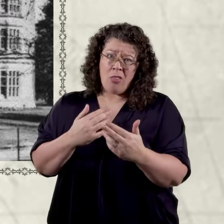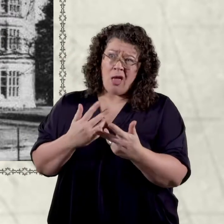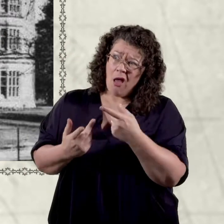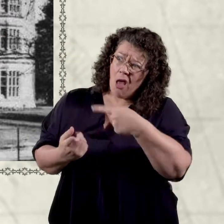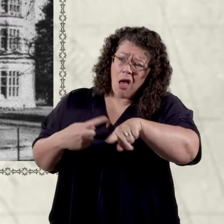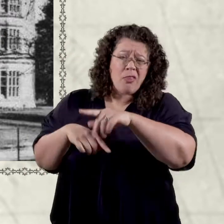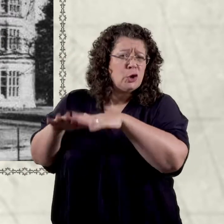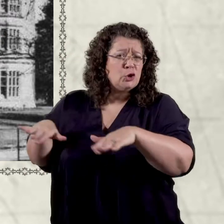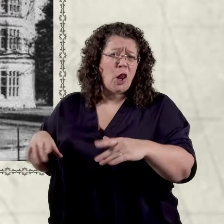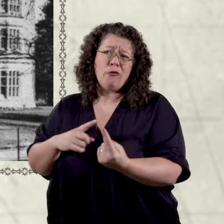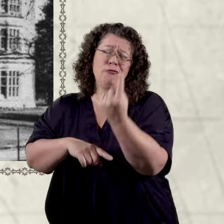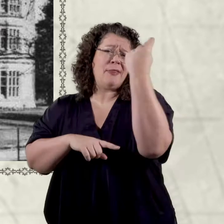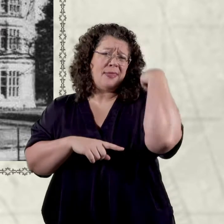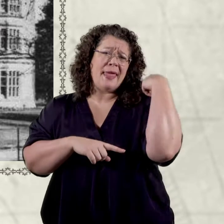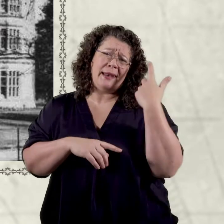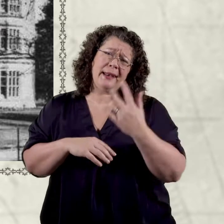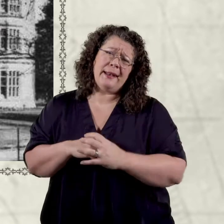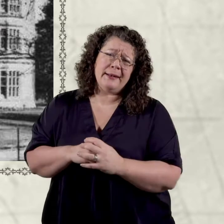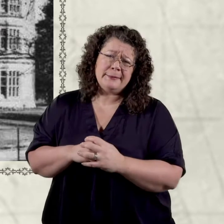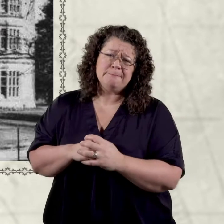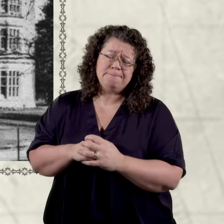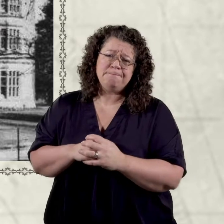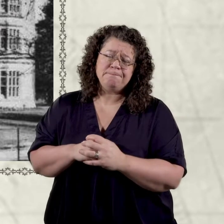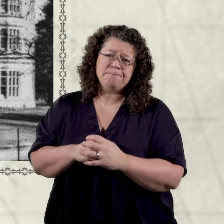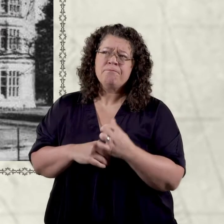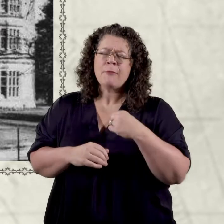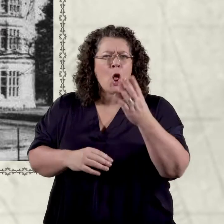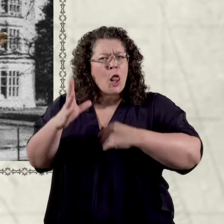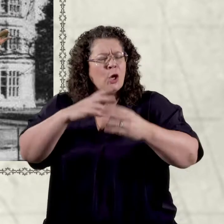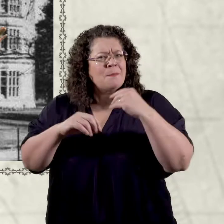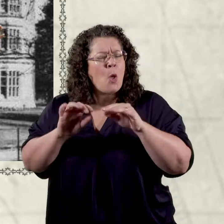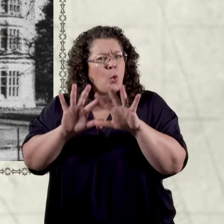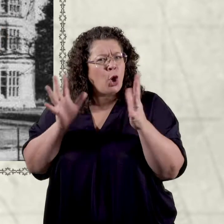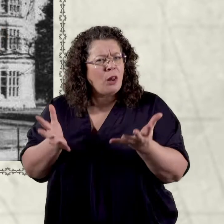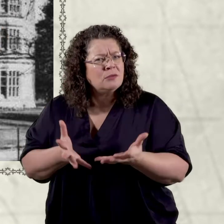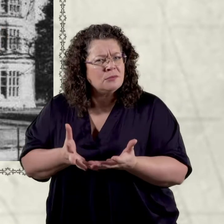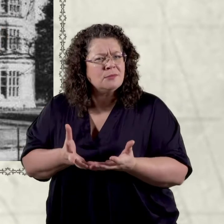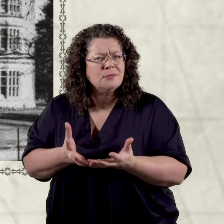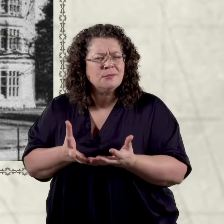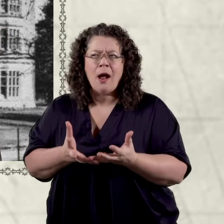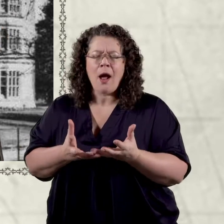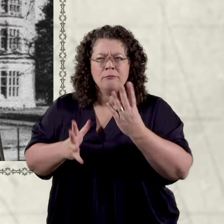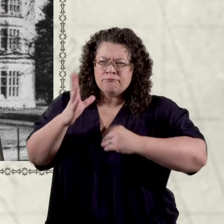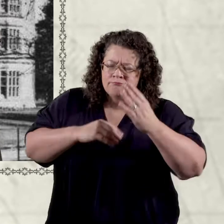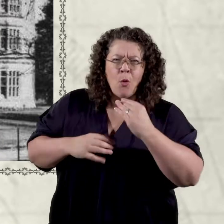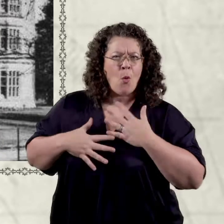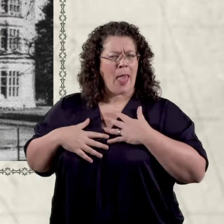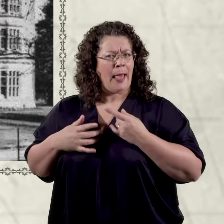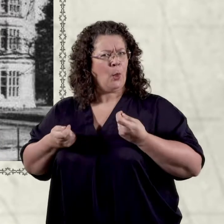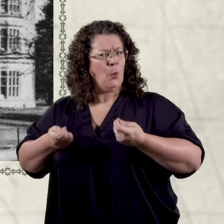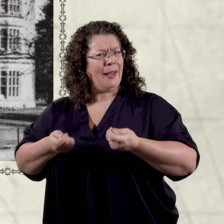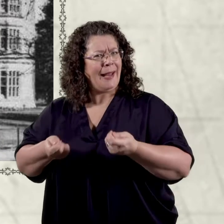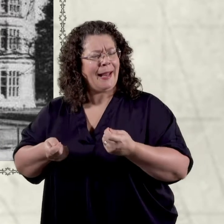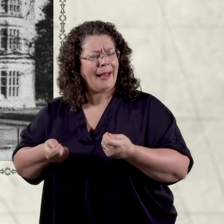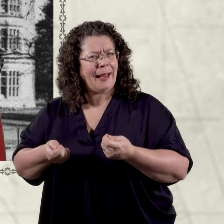mol, sy'n fwy na beth cafodd llawer o blant yn y cyfnod. Nes i ddysgu am y byd. Des i